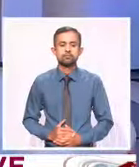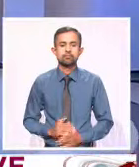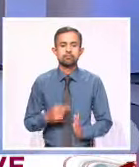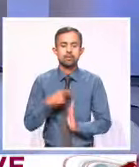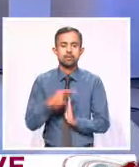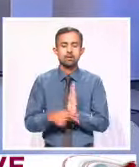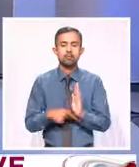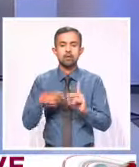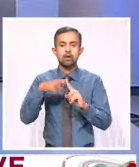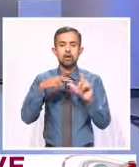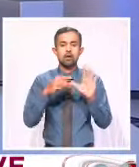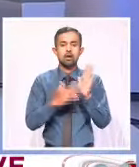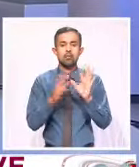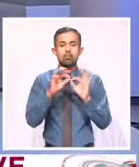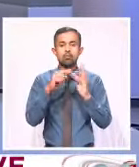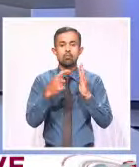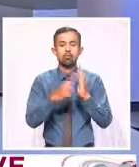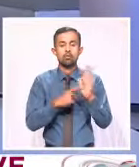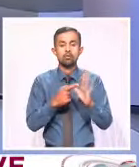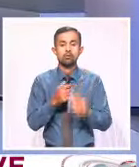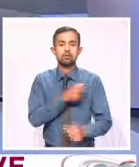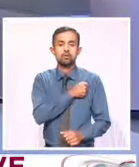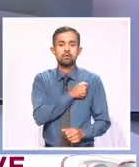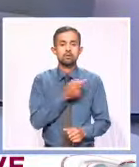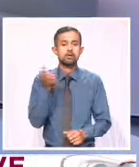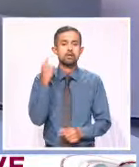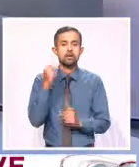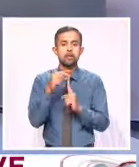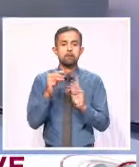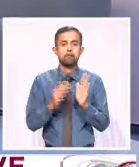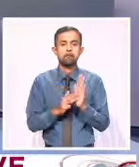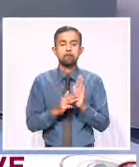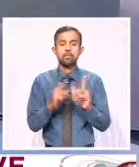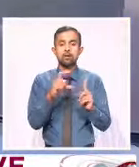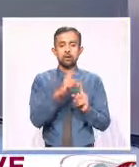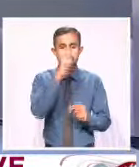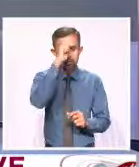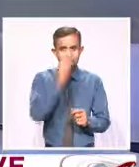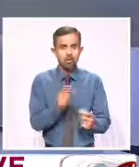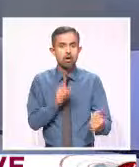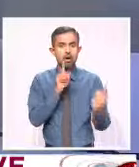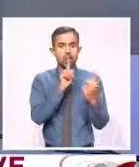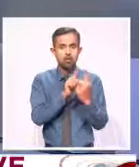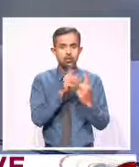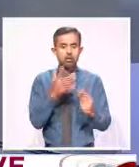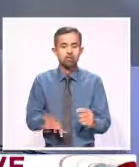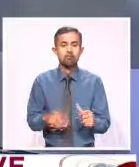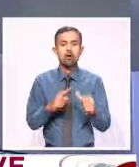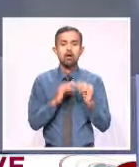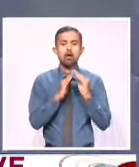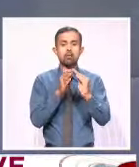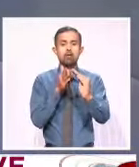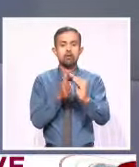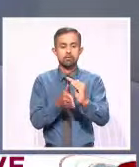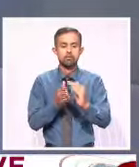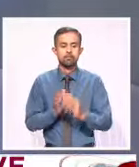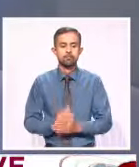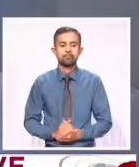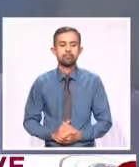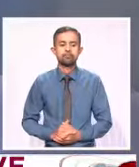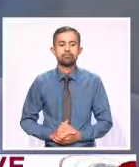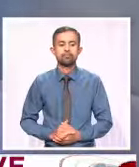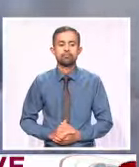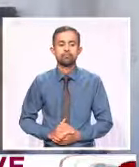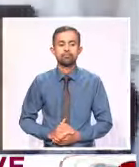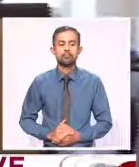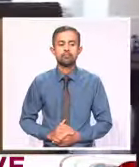මෙරට කාම්බෝජ තානාපති කොංකොල් මහතා ඊයේ අග්‍රාමාත්‍ය දිනේෂ් ගුණවර්ධන මහතා මුණ ගැසුණා. හමුව සිදු වූයේ අරලියකහ මන්දිරයේදී.